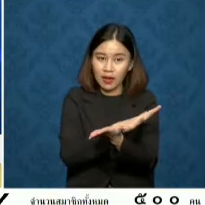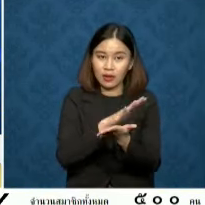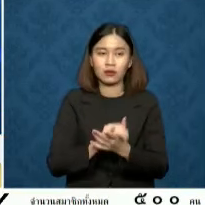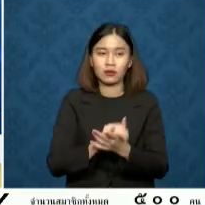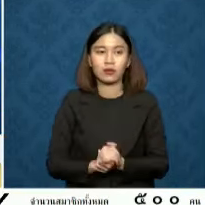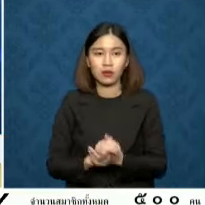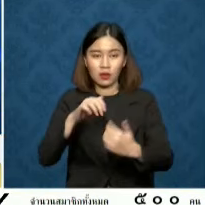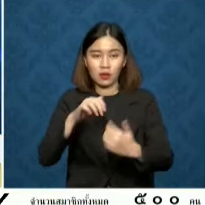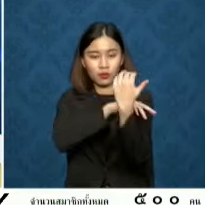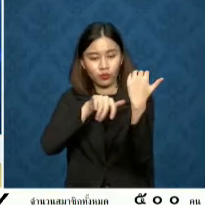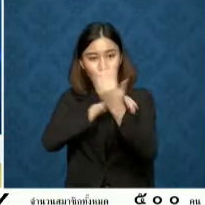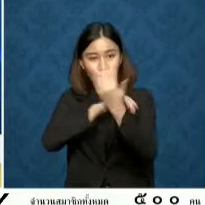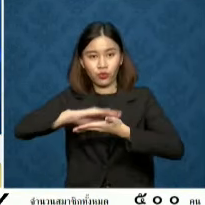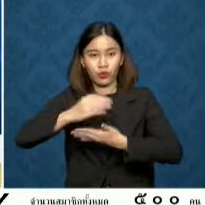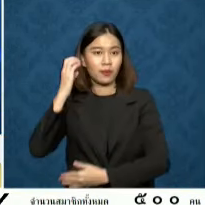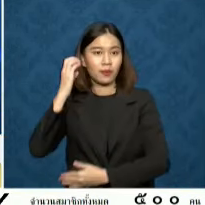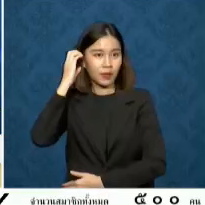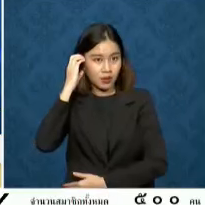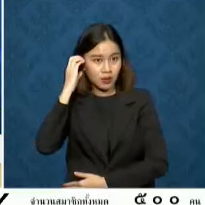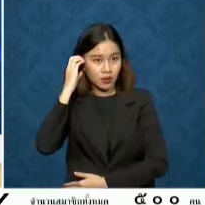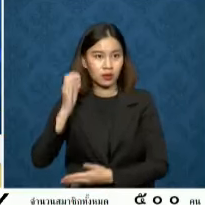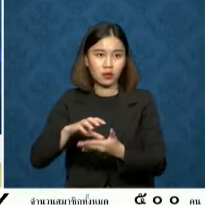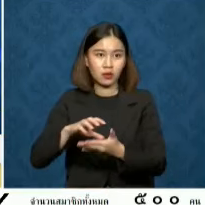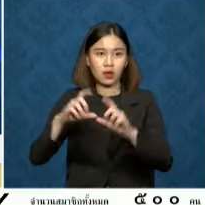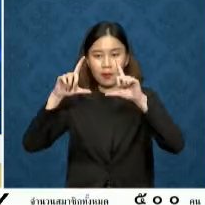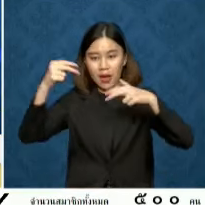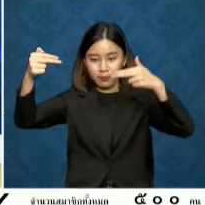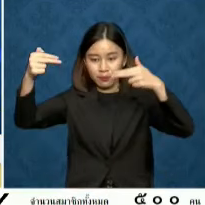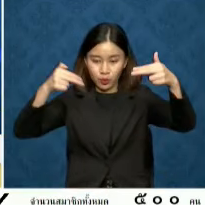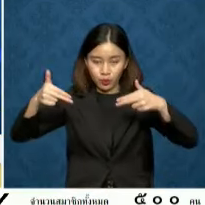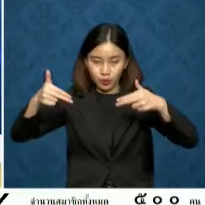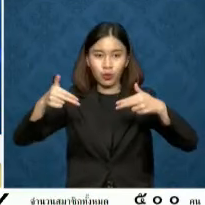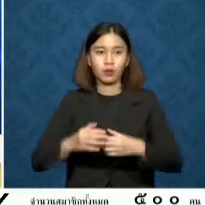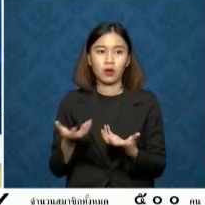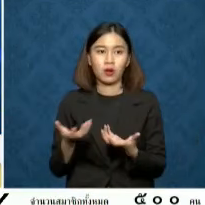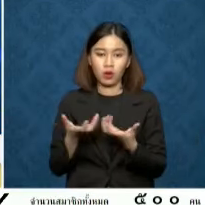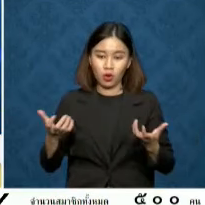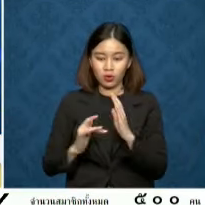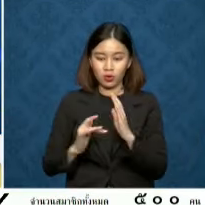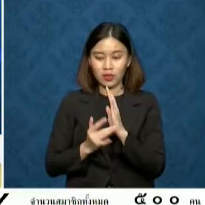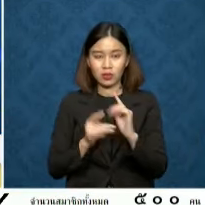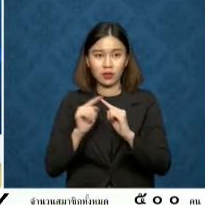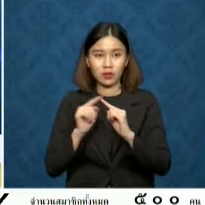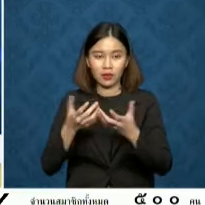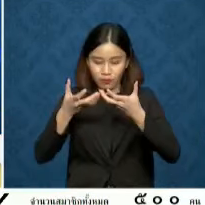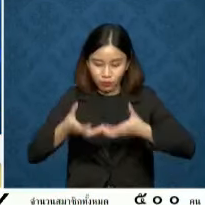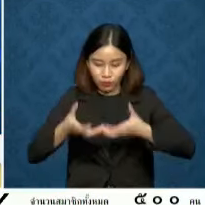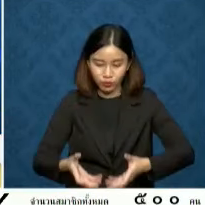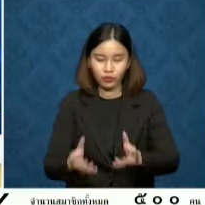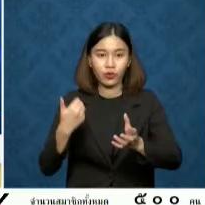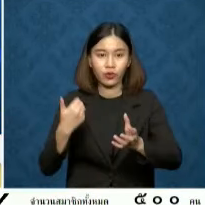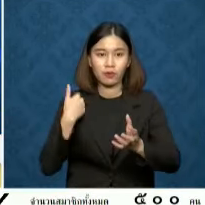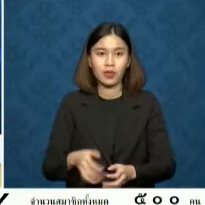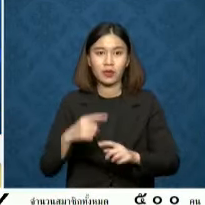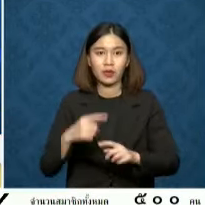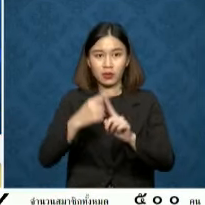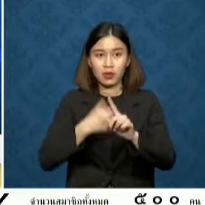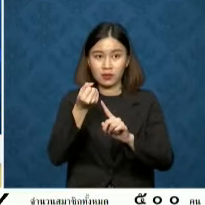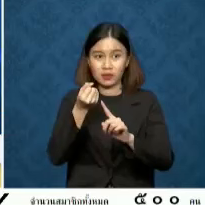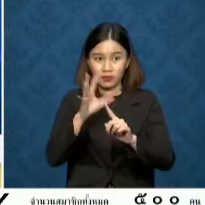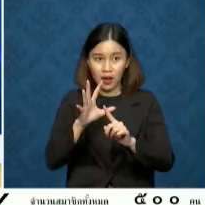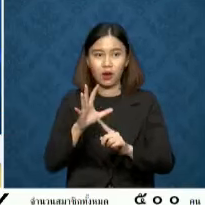มีโน้ตบุ๊กมีมือถือกล่อง DVR หรือว่ากล่องบันทึกภาพวงจรปิดอุปกรณ์อิเล็กทรอนิกส์ครับจมอยู่ในน้ำทะเล15เดือนก็